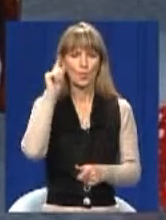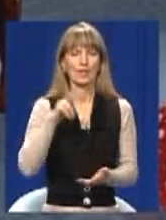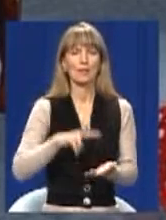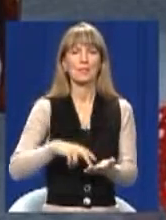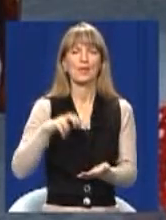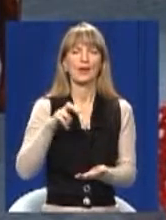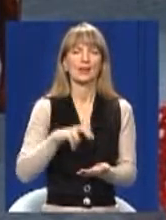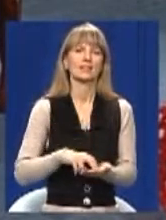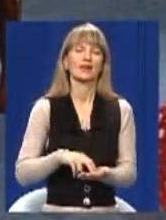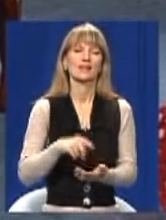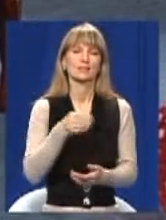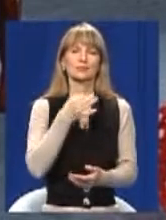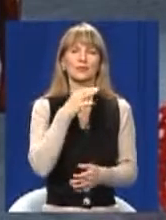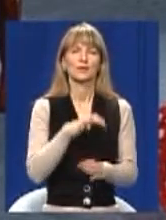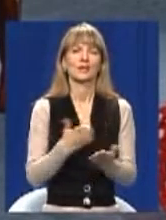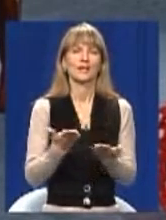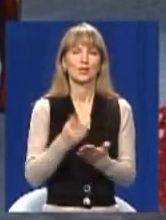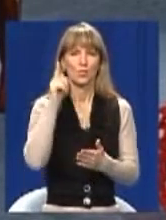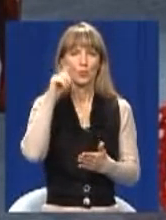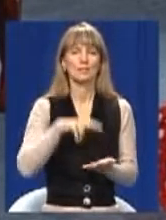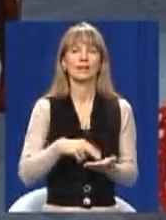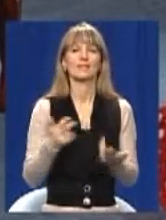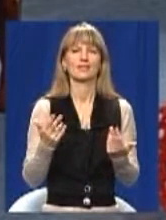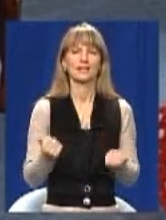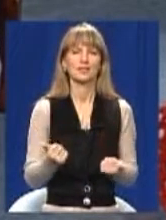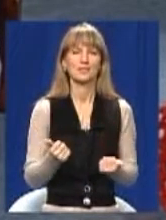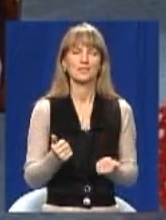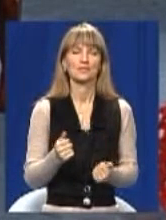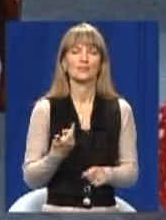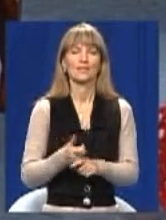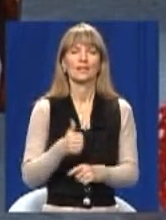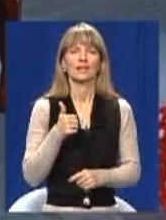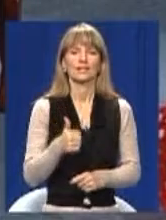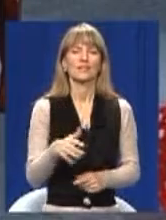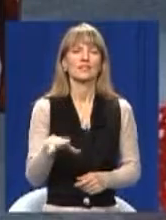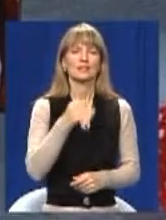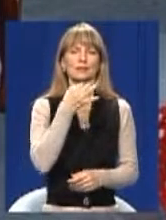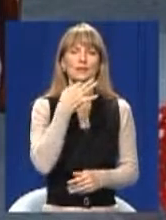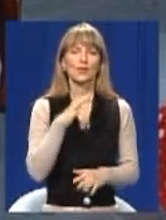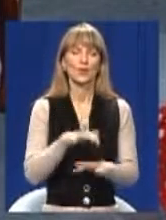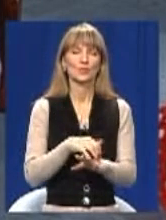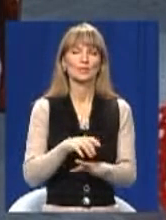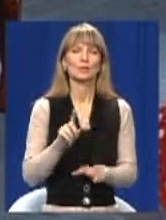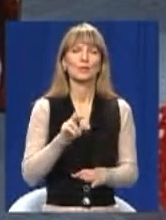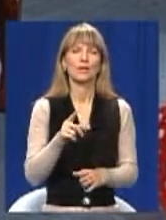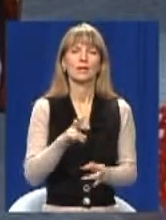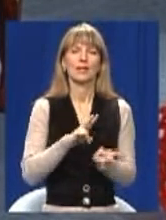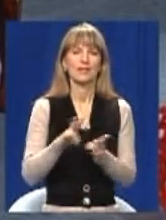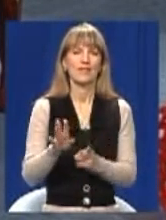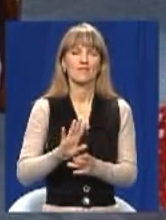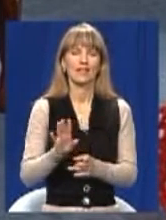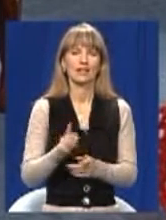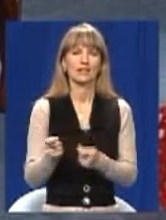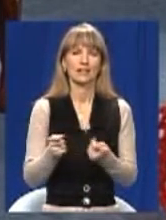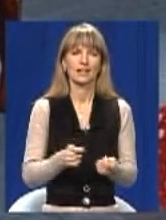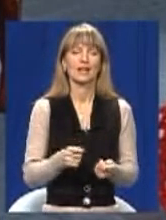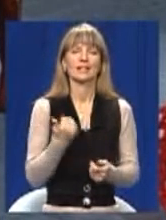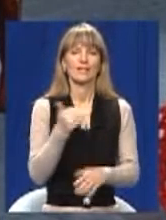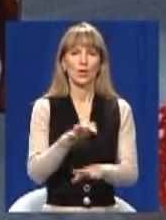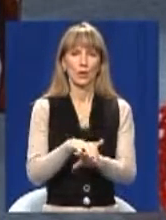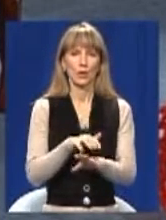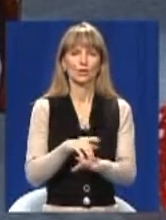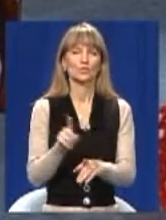пригати. Тобі подобаються котики, котрі вміють пригати? Да. Ну, це добре. Напевно, всім подобаються котики, аби вони не шкодничали. Да. Твій